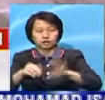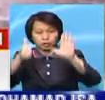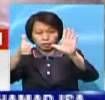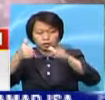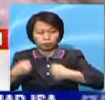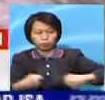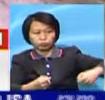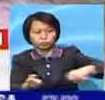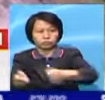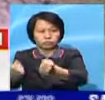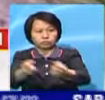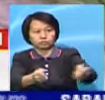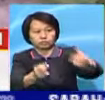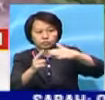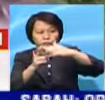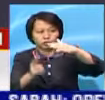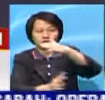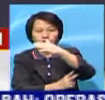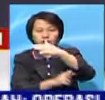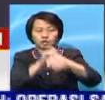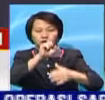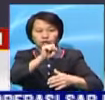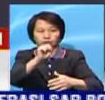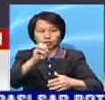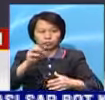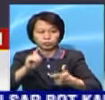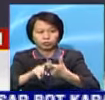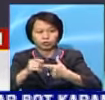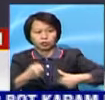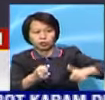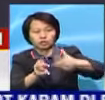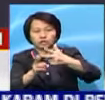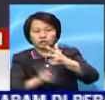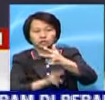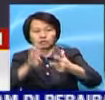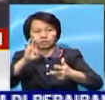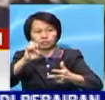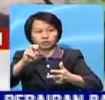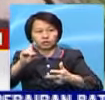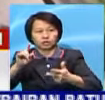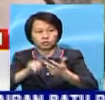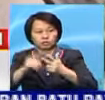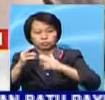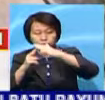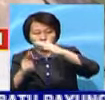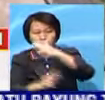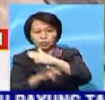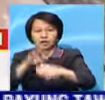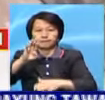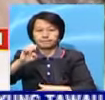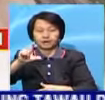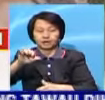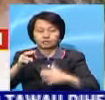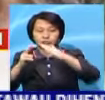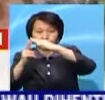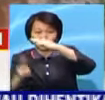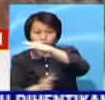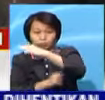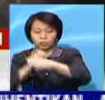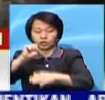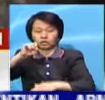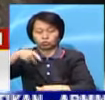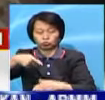sungai, iaitu Jambatan Sungai Samunsam, Jambatan Sungai Beduan, Jambatan Sungai Belinsah, Jambatan Sungai